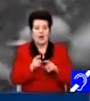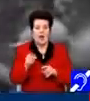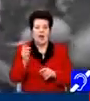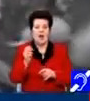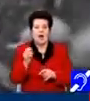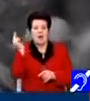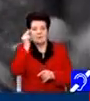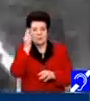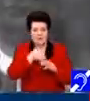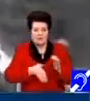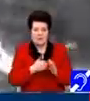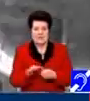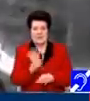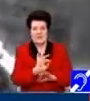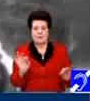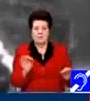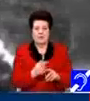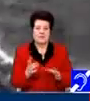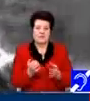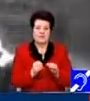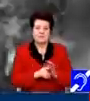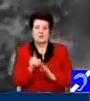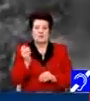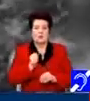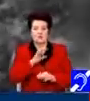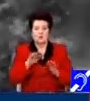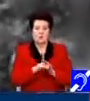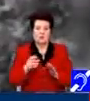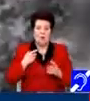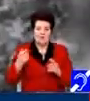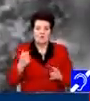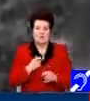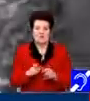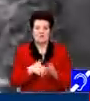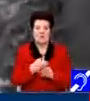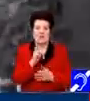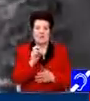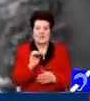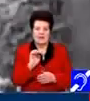eminent. A participat la primul război mondial începând ca praporșic, suboficer și ajungând ștab capitan. În